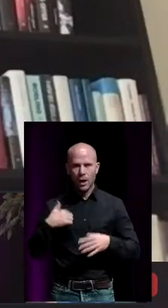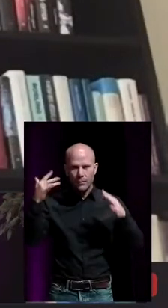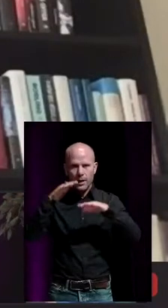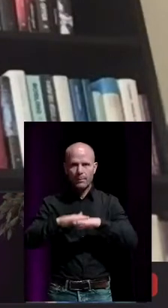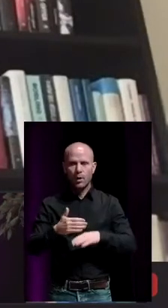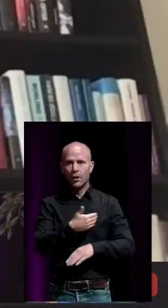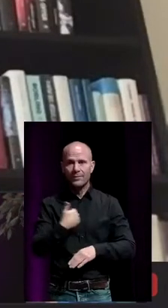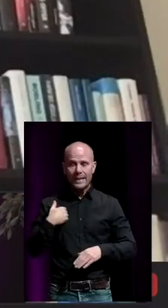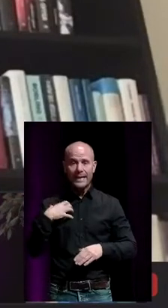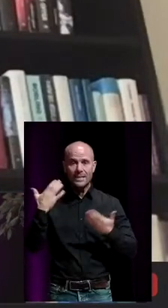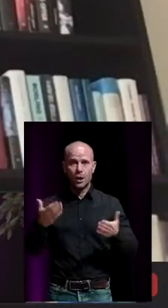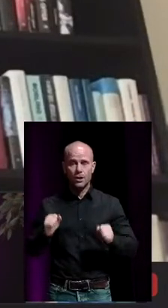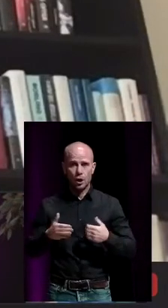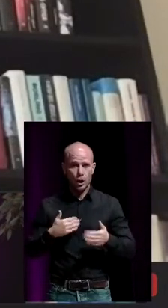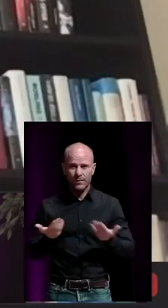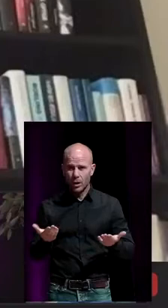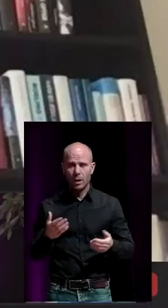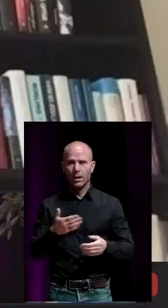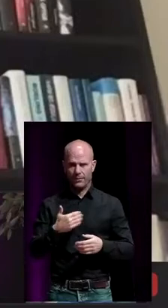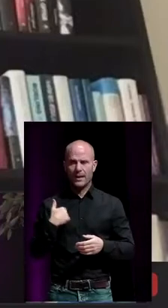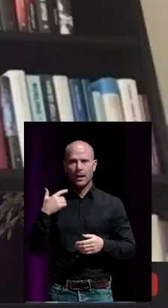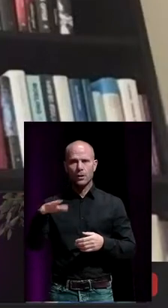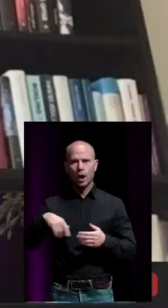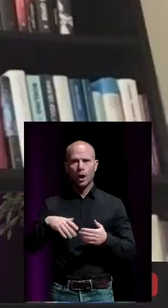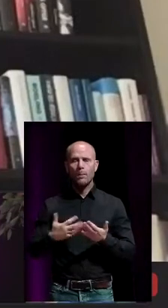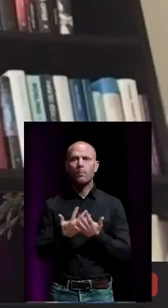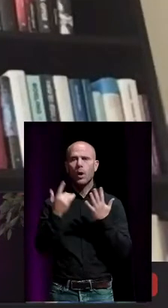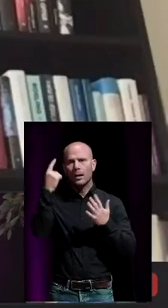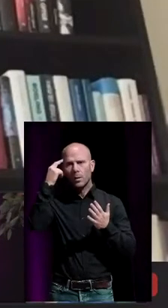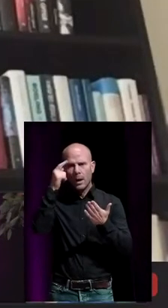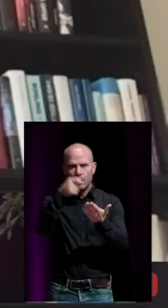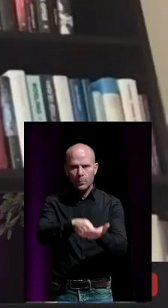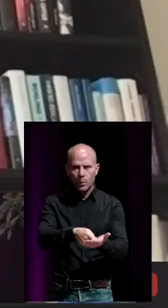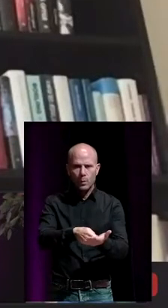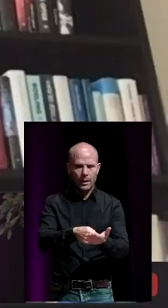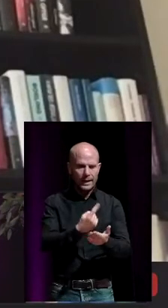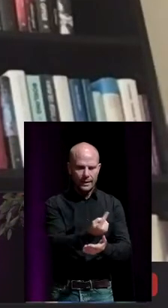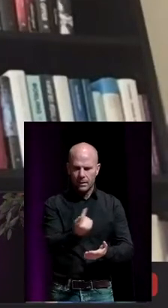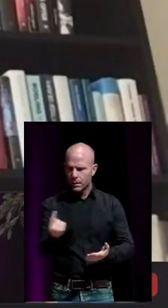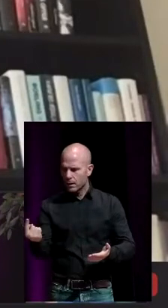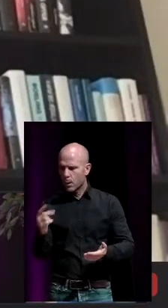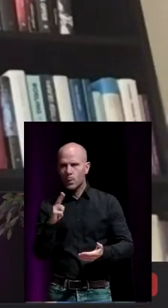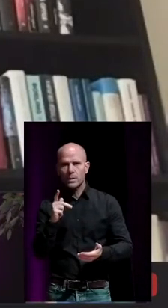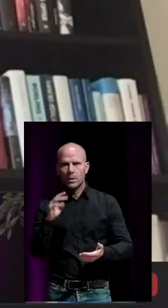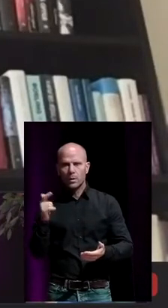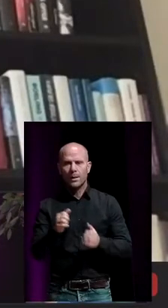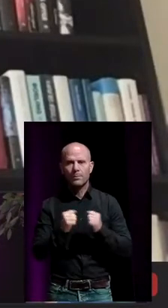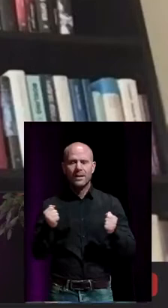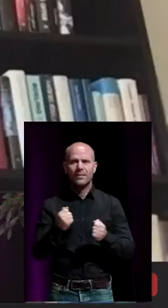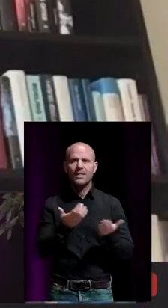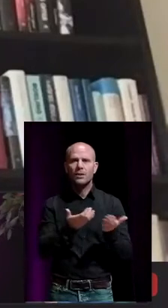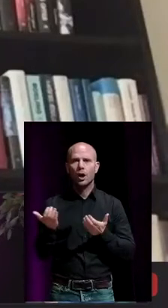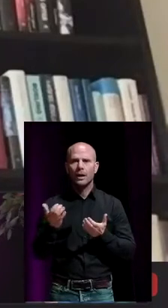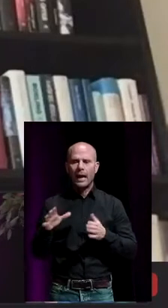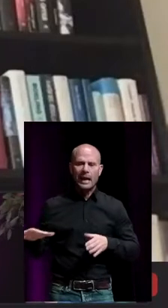vi göra i riksdagen. Och jag vet att vi fattar många kloka beslut i varje utskott. Men vi har sällan med hela perspektivet när vi gör